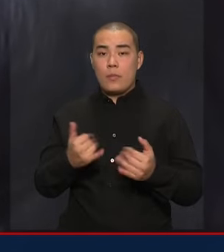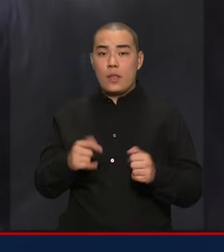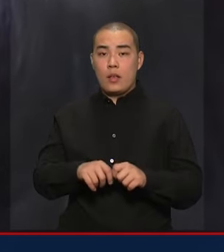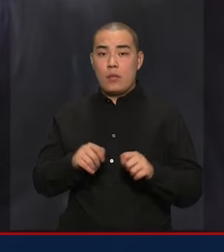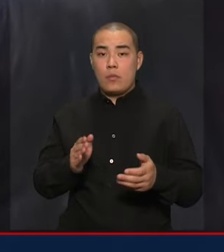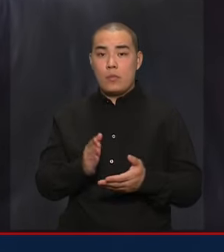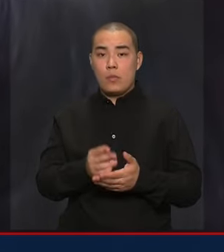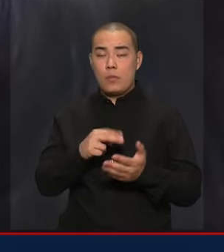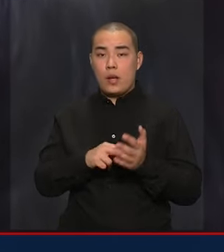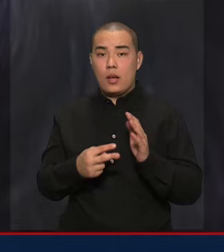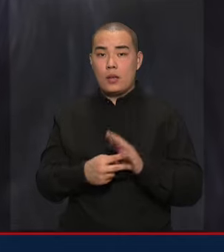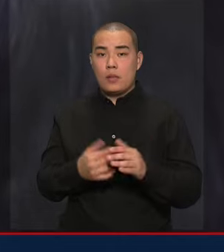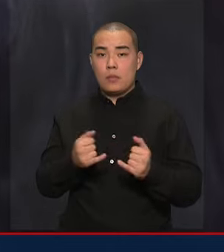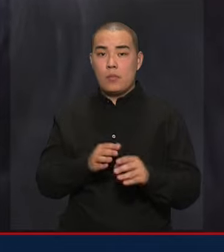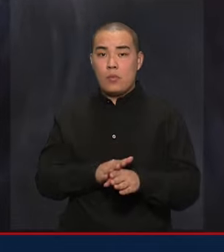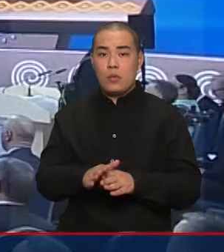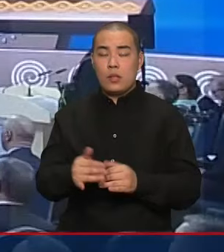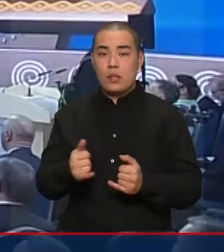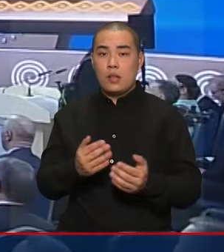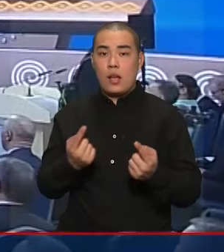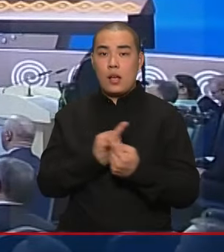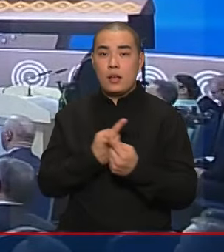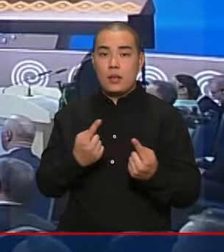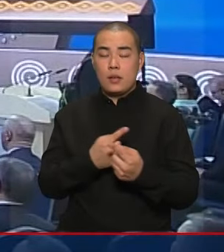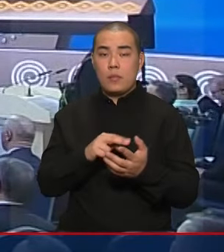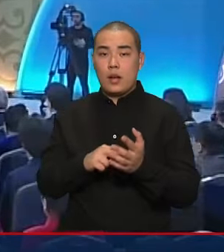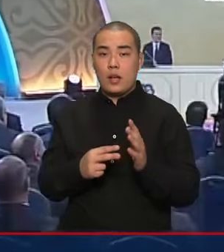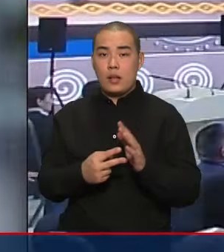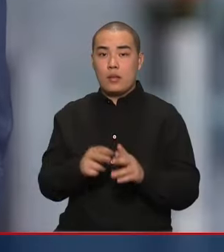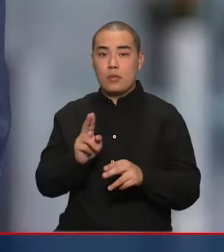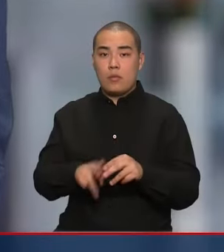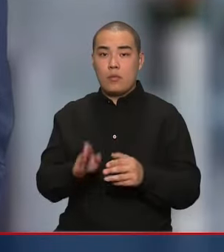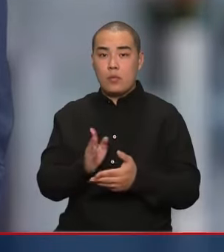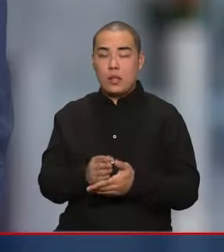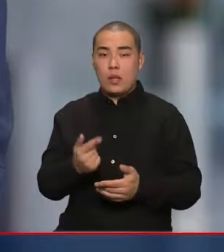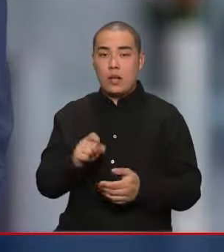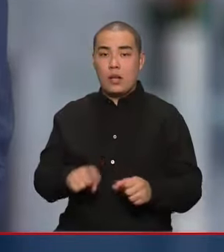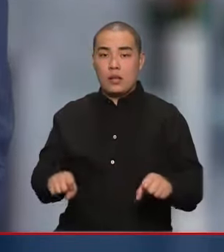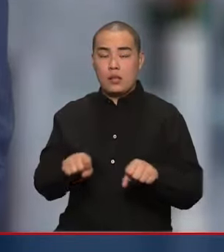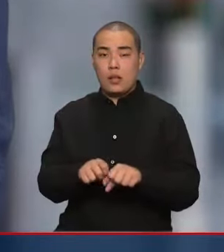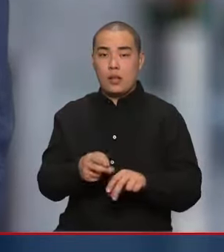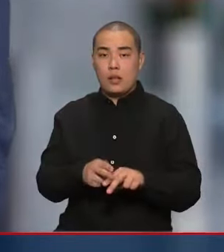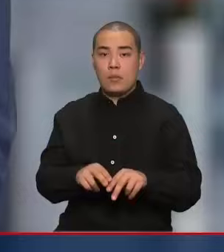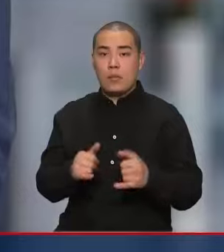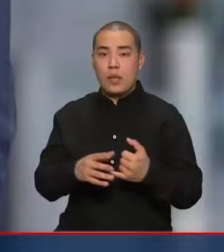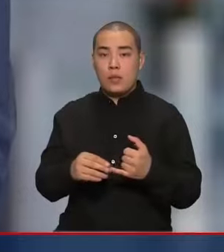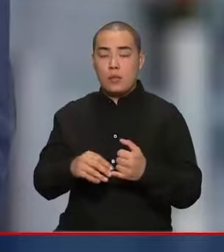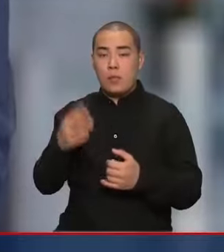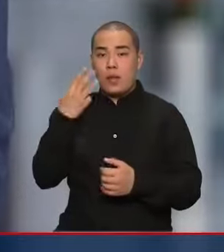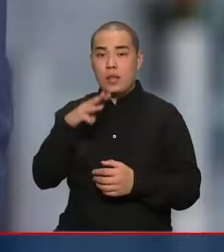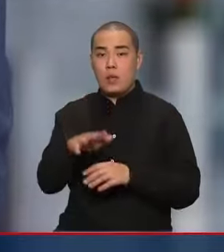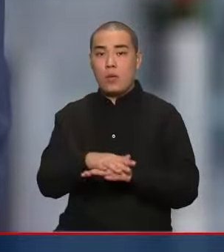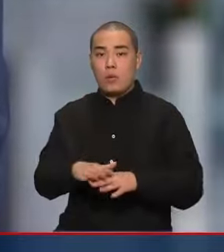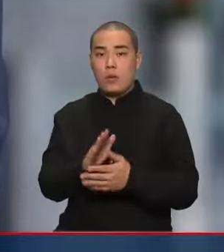новую жилищную программу, довести до логического завершения программу газификации. Казахстан у порога постиндустриальной модели